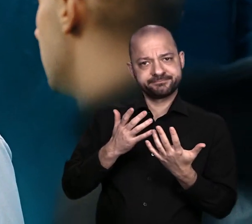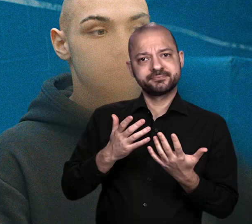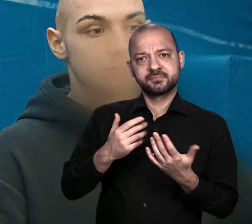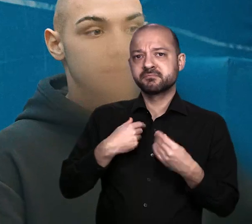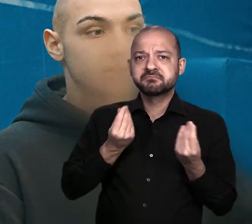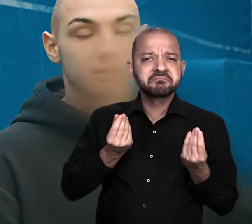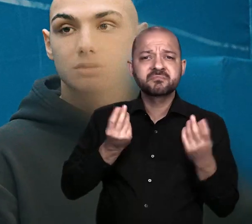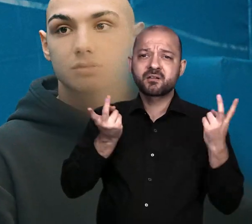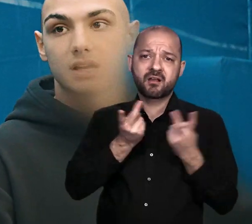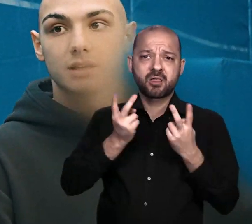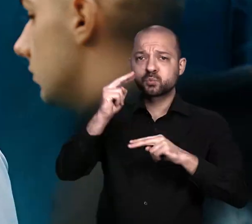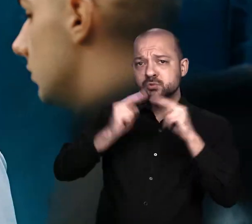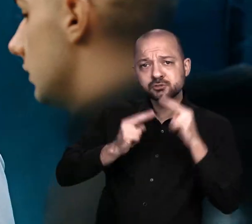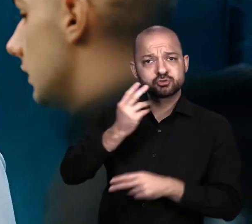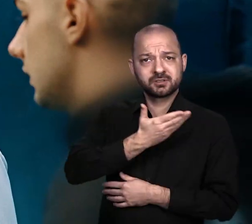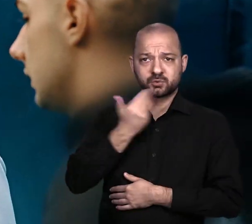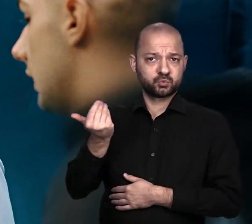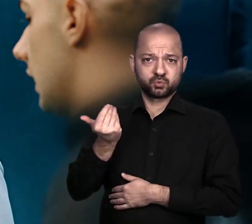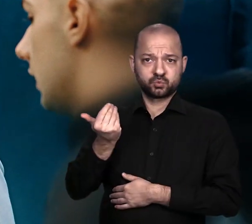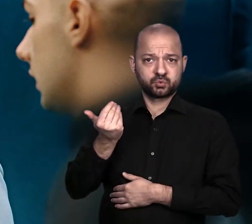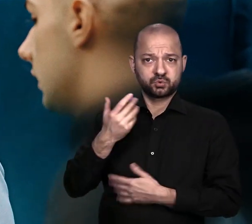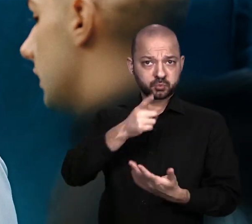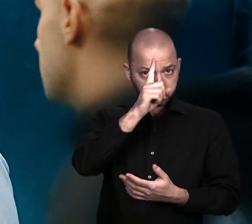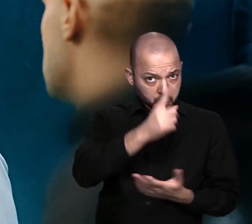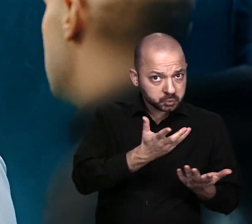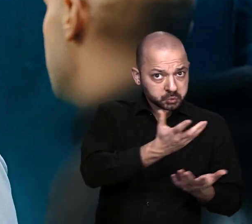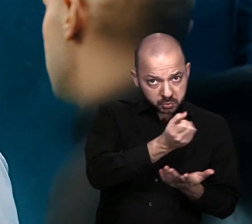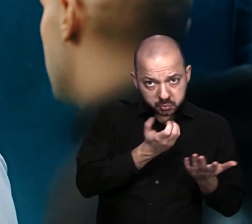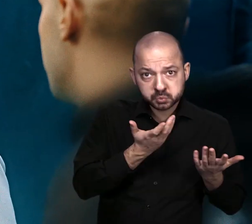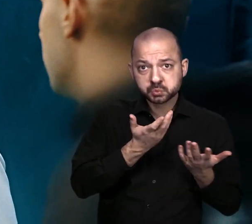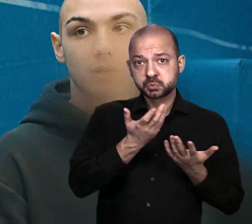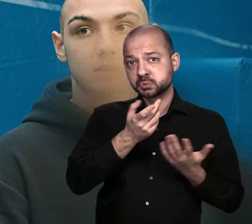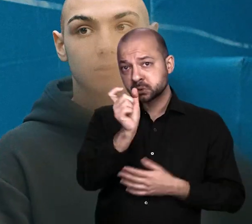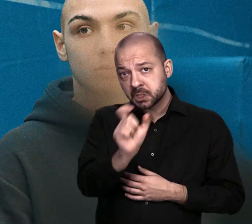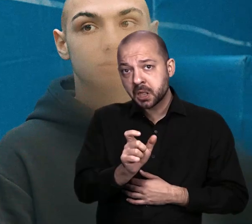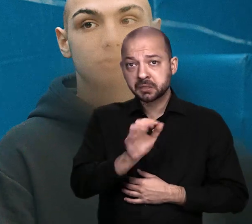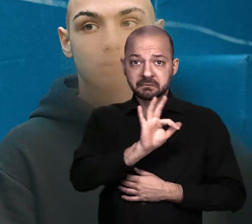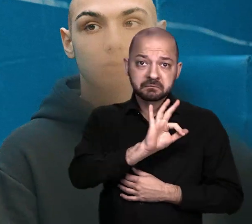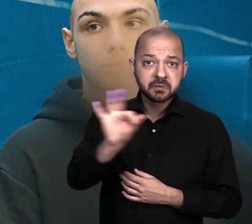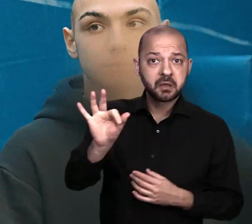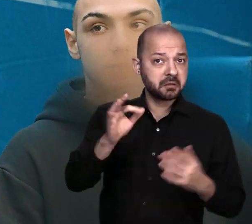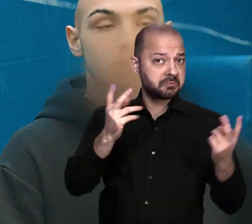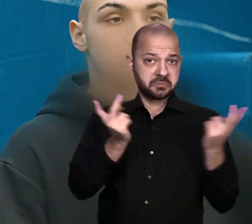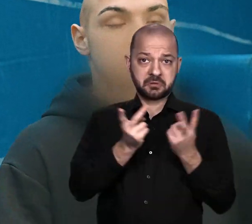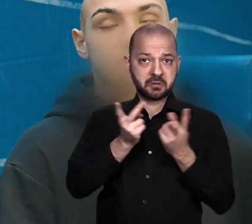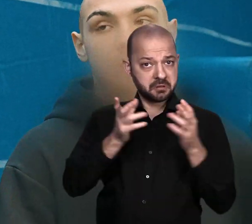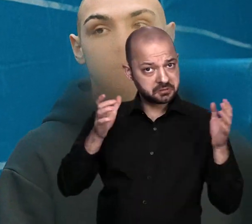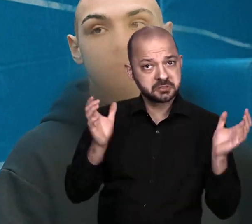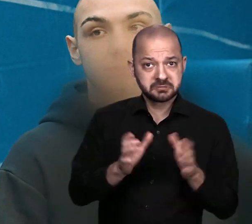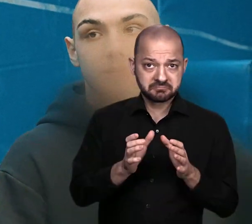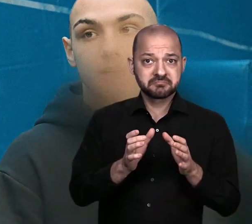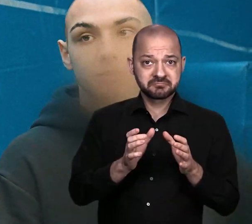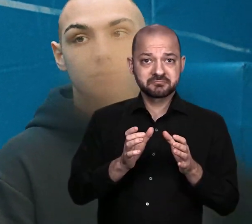Spiel, direkt drin zu sein. Und da gibt es halt nicht, ob du halt aus Deutschland kommst, aus